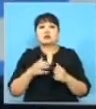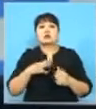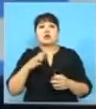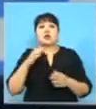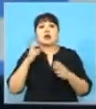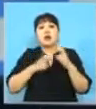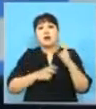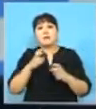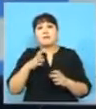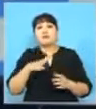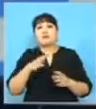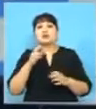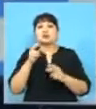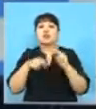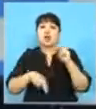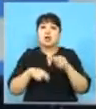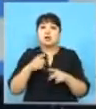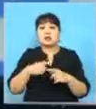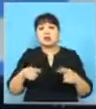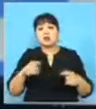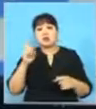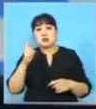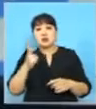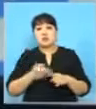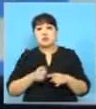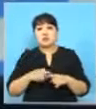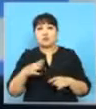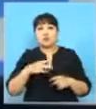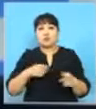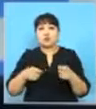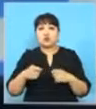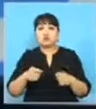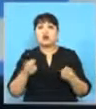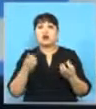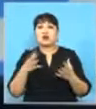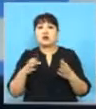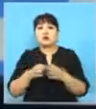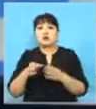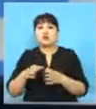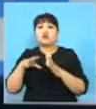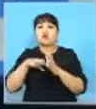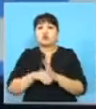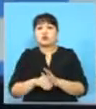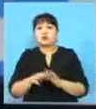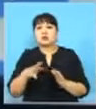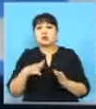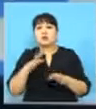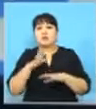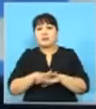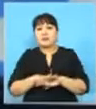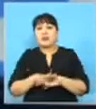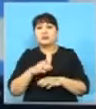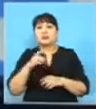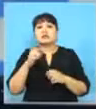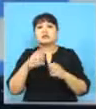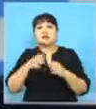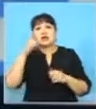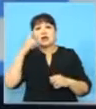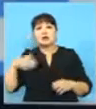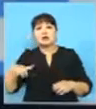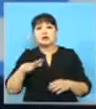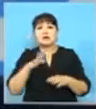по строительной химии. Второе. Топ-руководители ряда банков, в том числе Банка Астаны, Азия Кредит Банка,